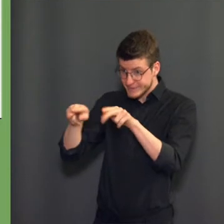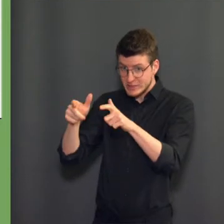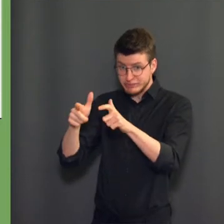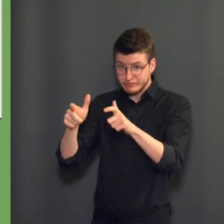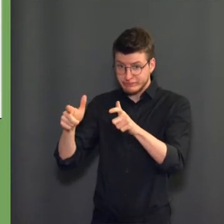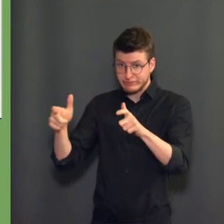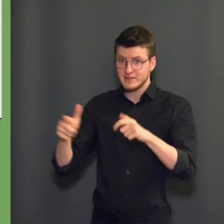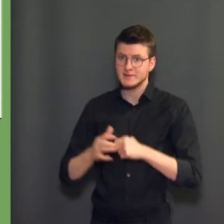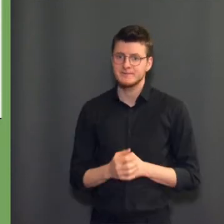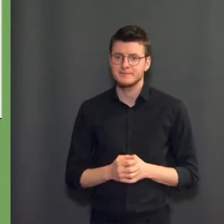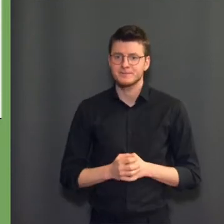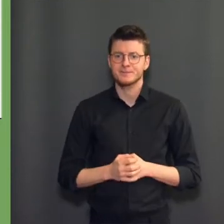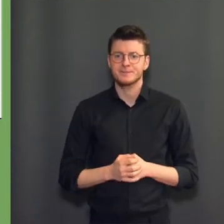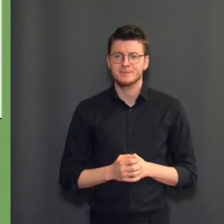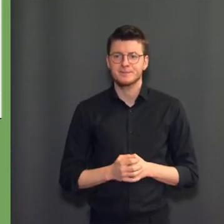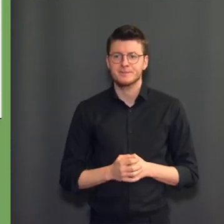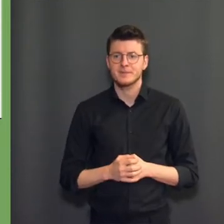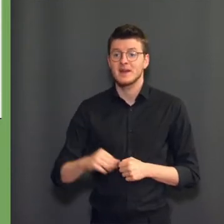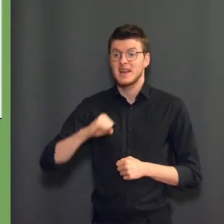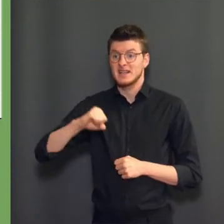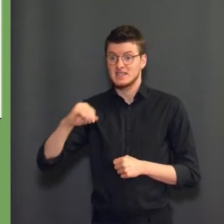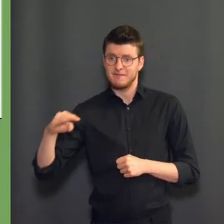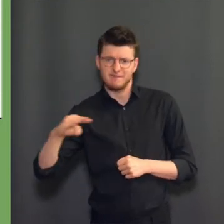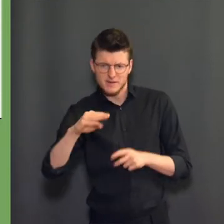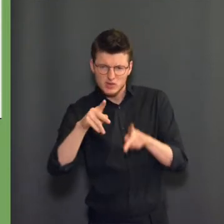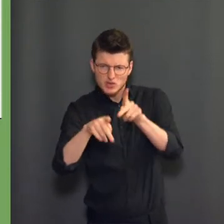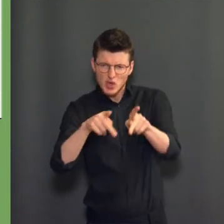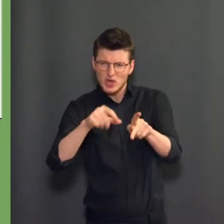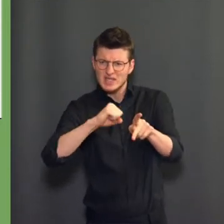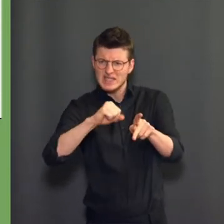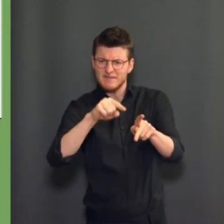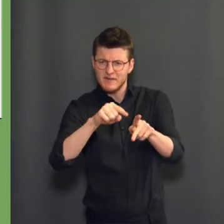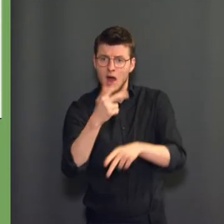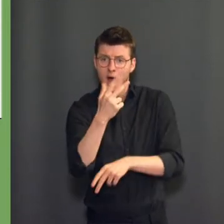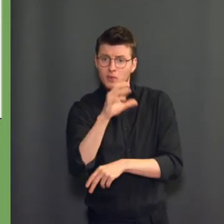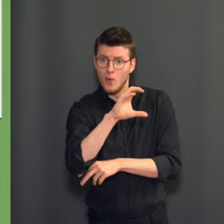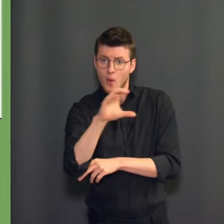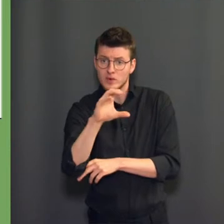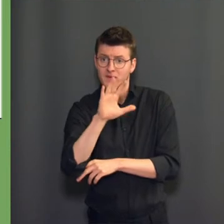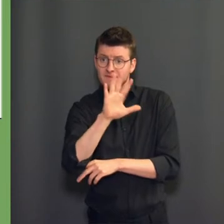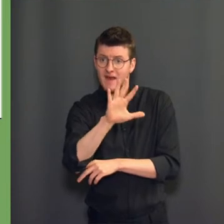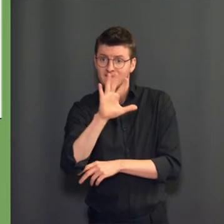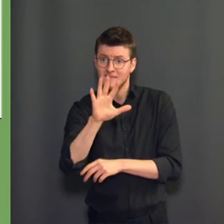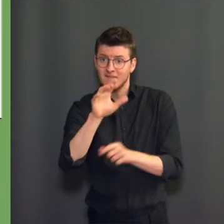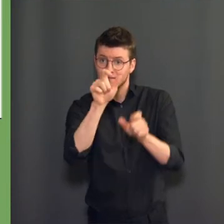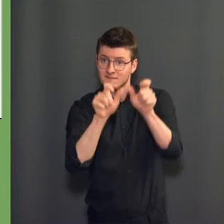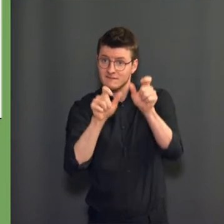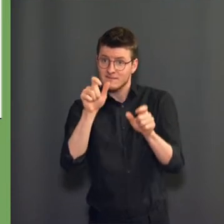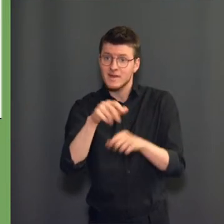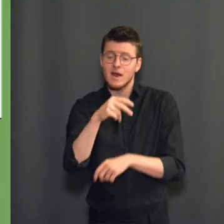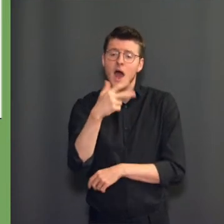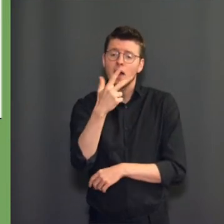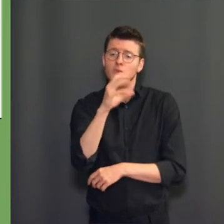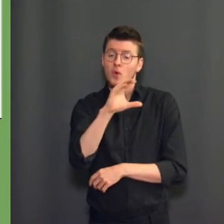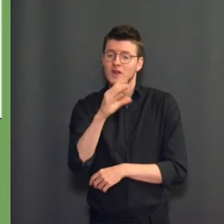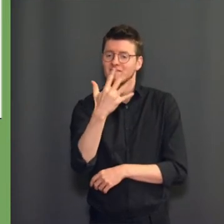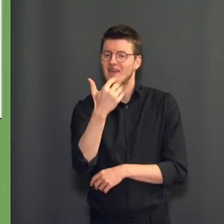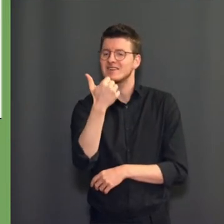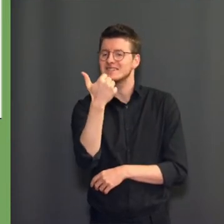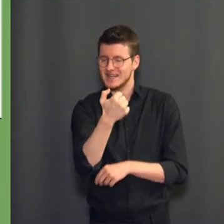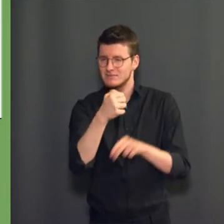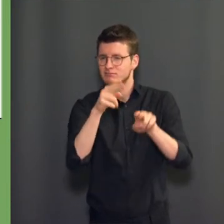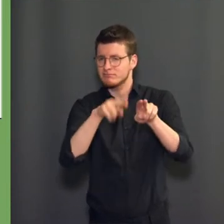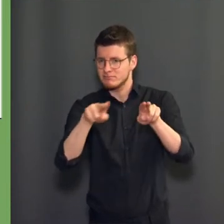liggen er 865 patiënten en dat is opnieuw een forse toename van